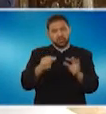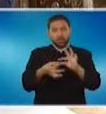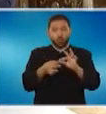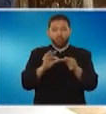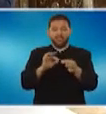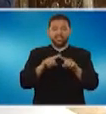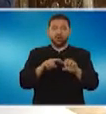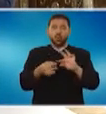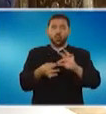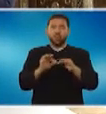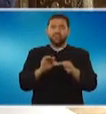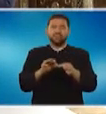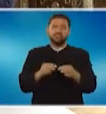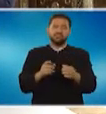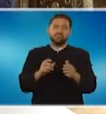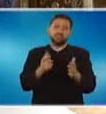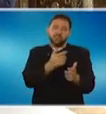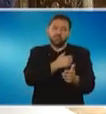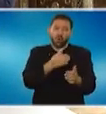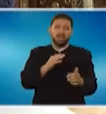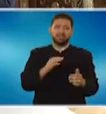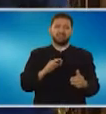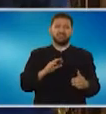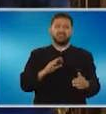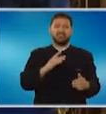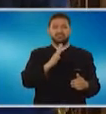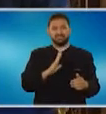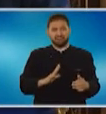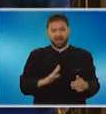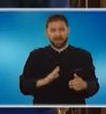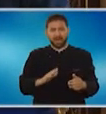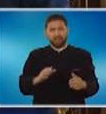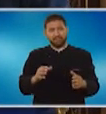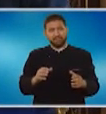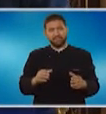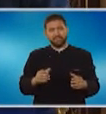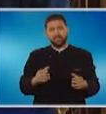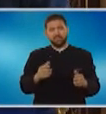cuvânt slab, nepotrivit, dar asta este, accesibilizează cumva,